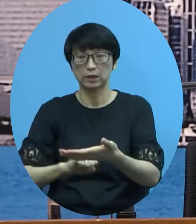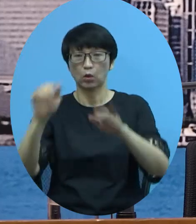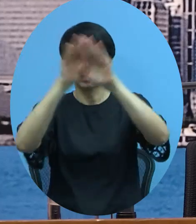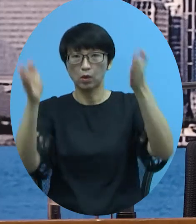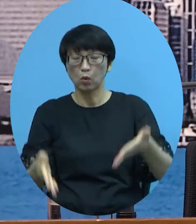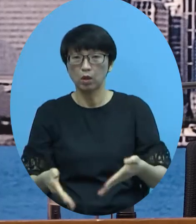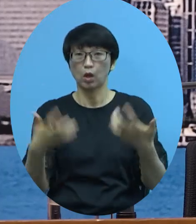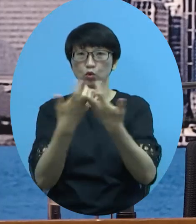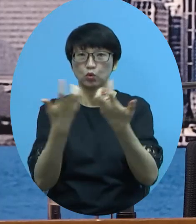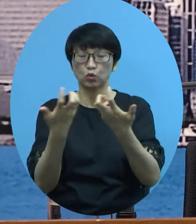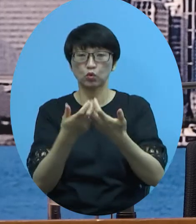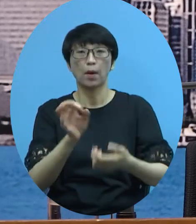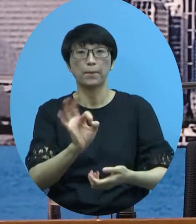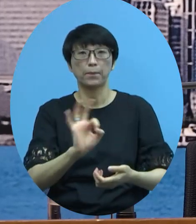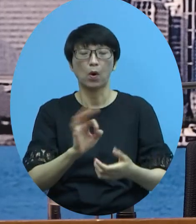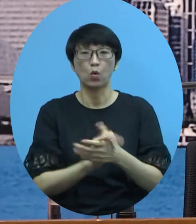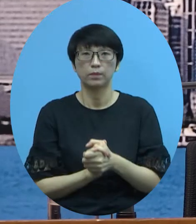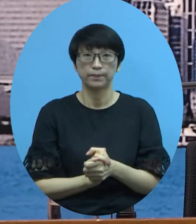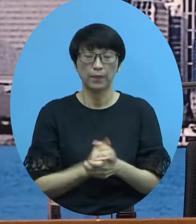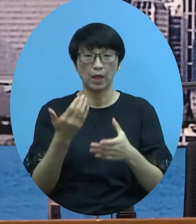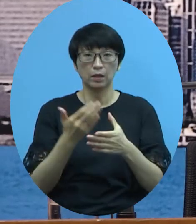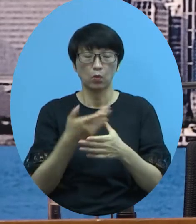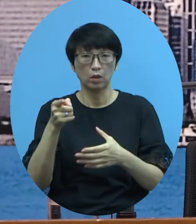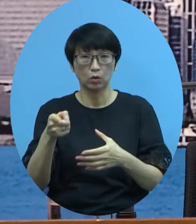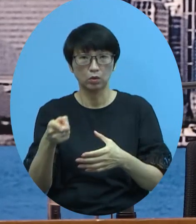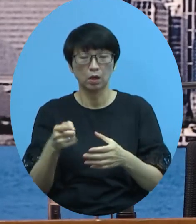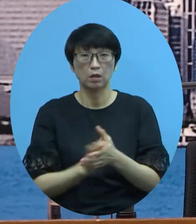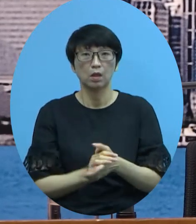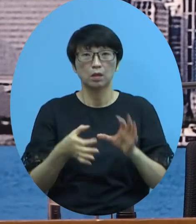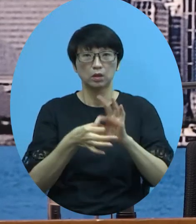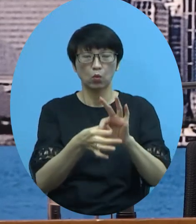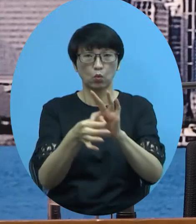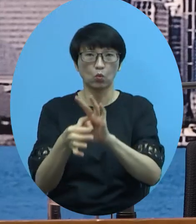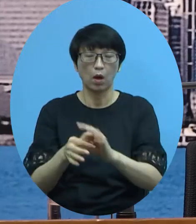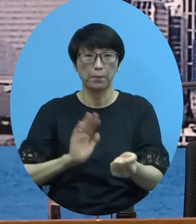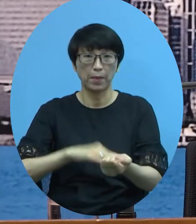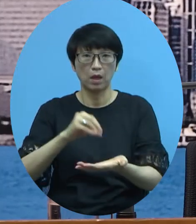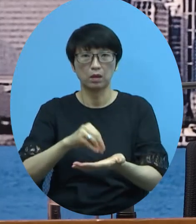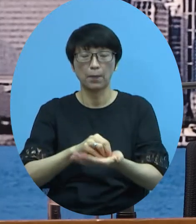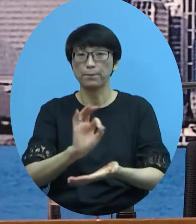登數，因為他們就不是說有其他即沒有相關的個案。 馬沙